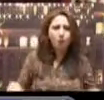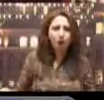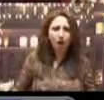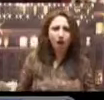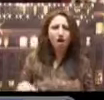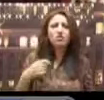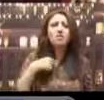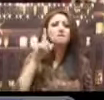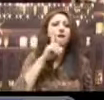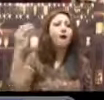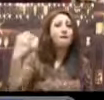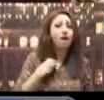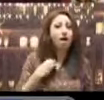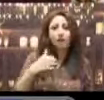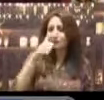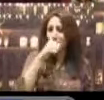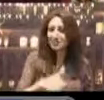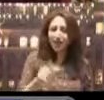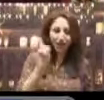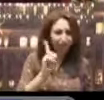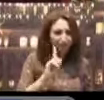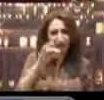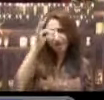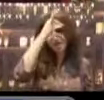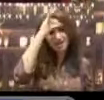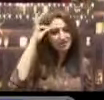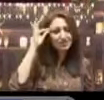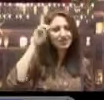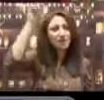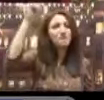دور كبير، قعدت تقول لي بص ما حدش عارف الخير فين،